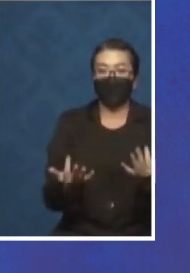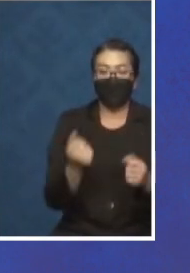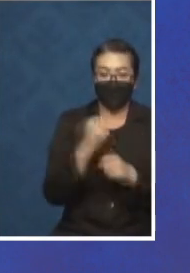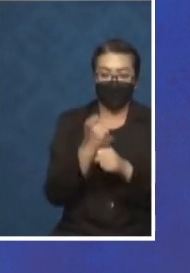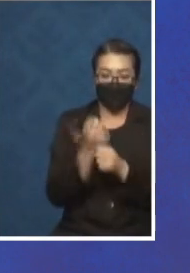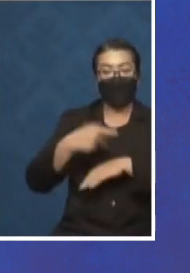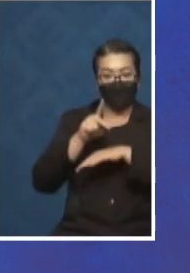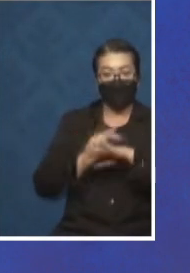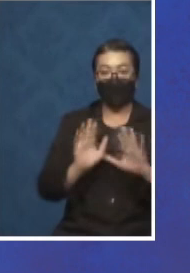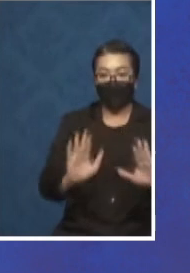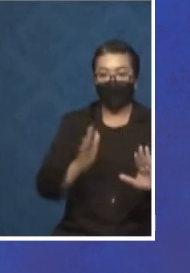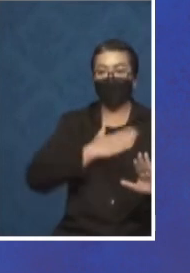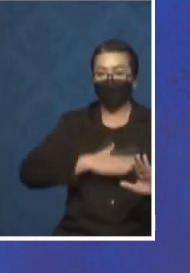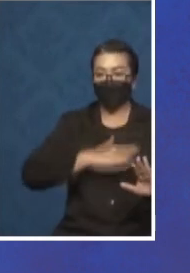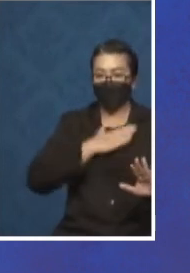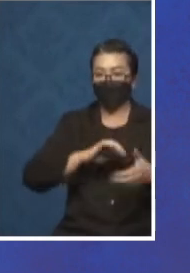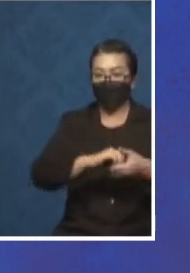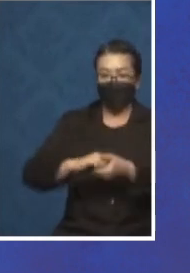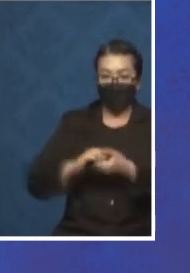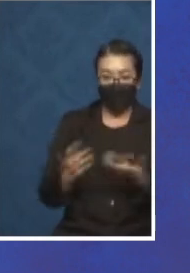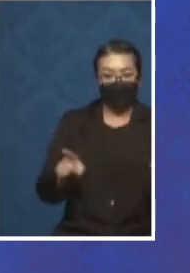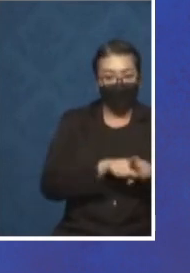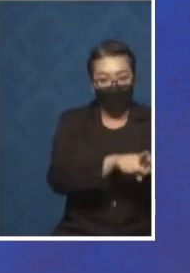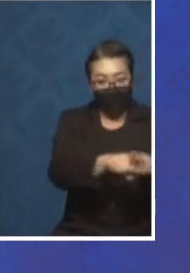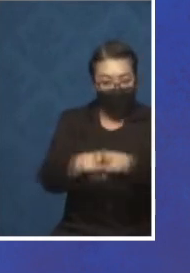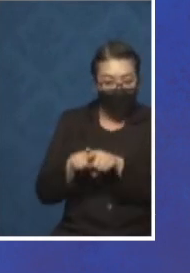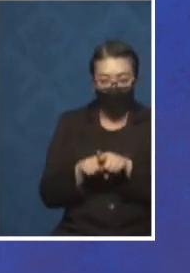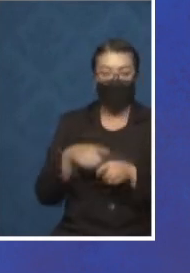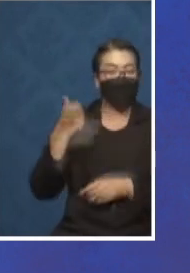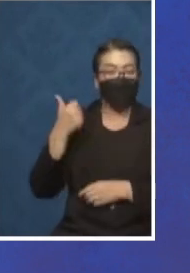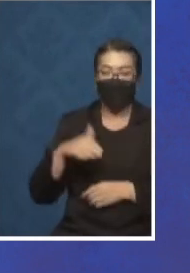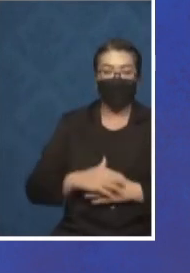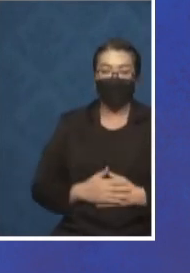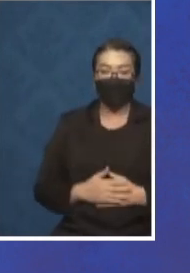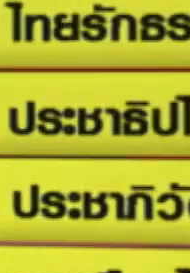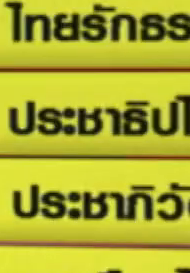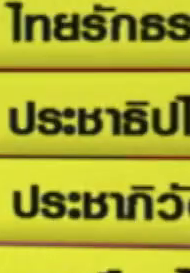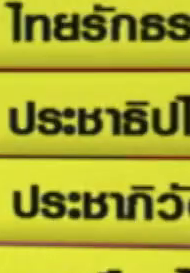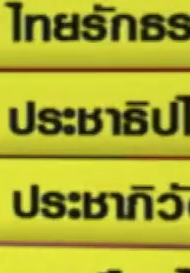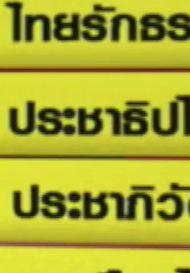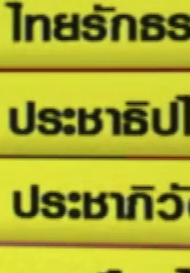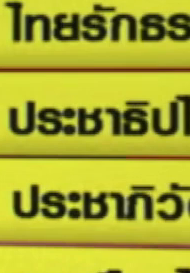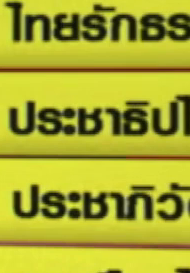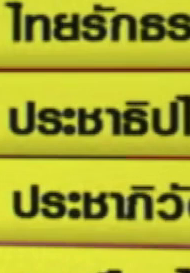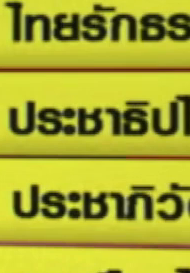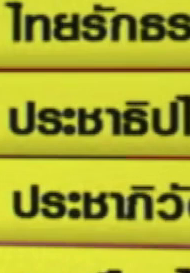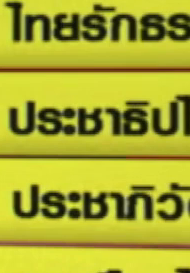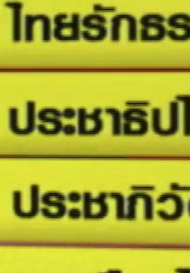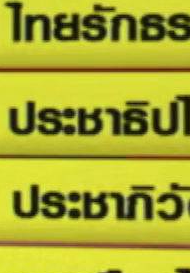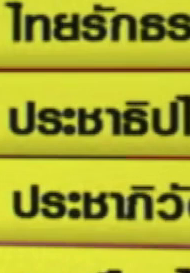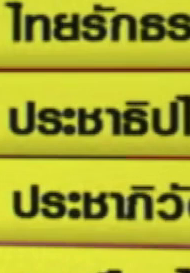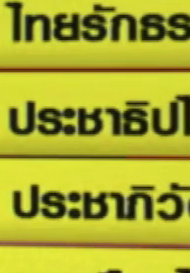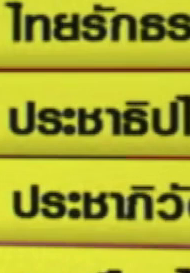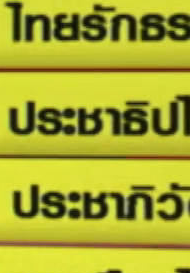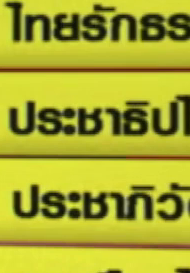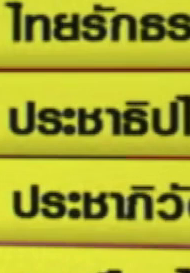าย4.1 ล้านนะครับจ่ายให้สสที่สสไม่ทำงานอ่ะเพราะฉะนั้นการทำหน้าที่ของสสเป็นหัวใจส